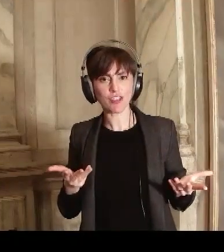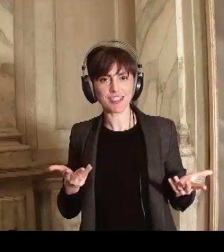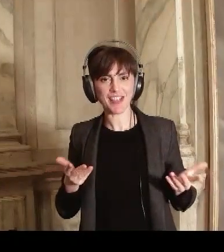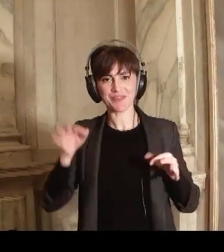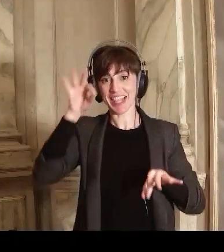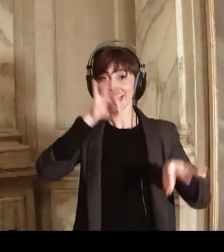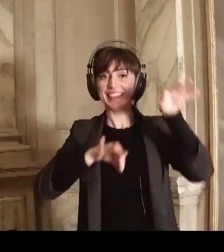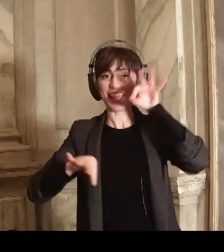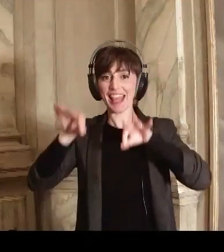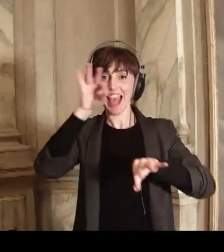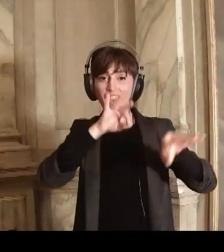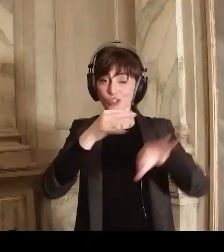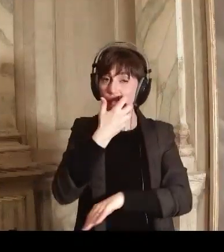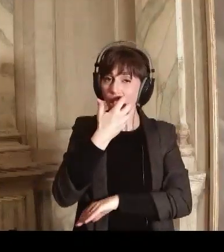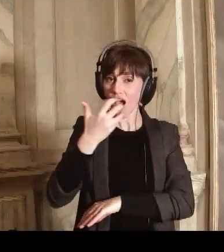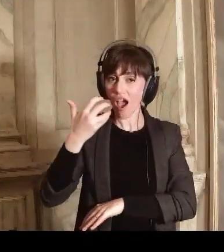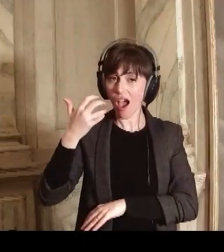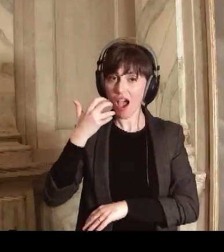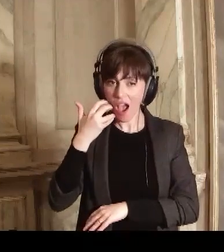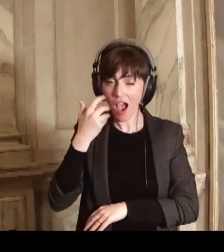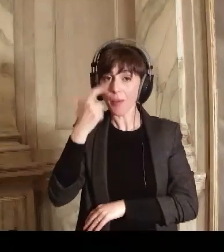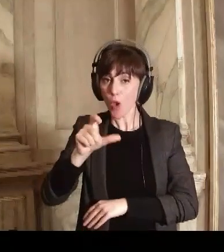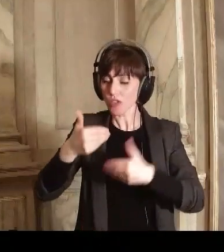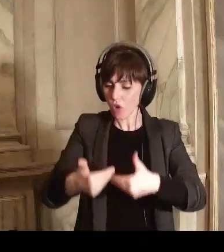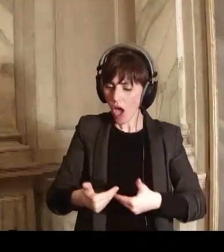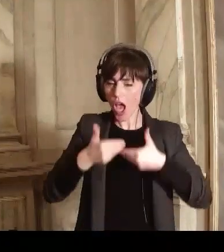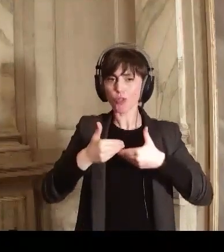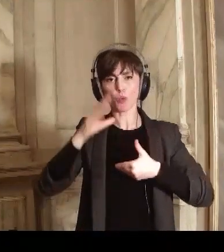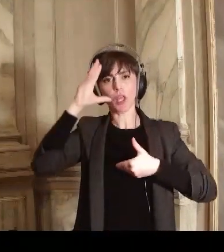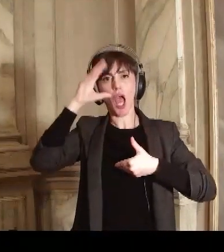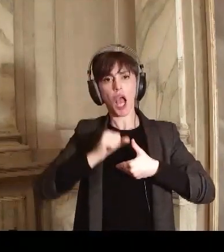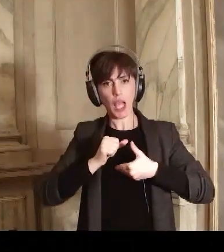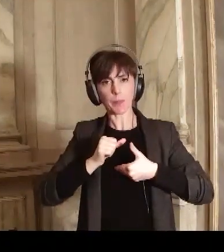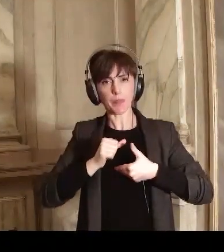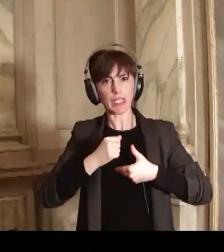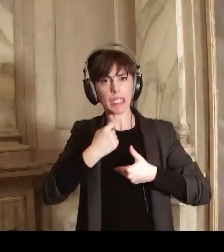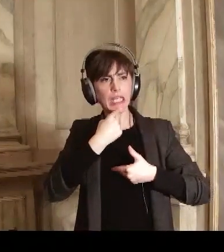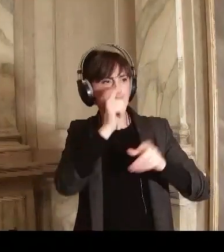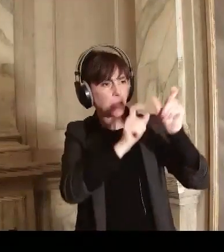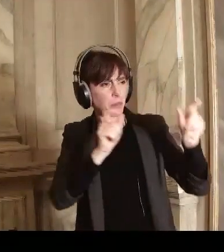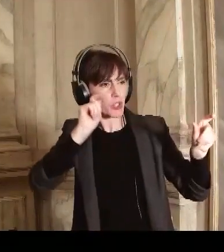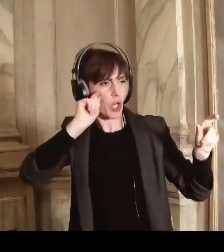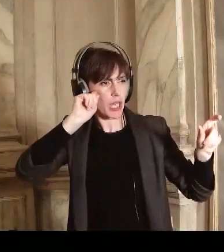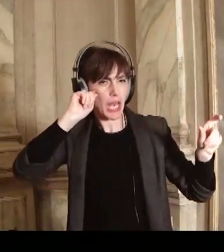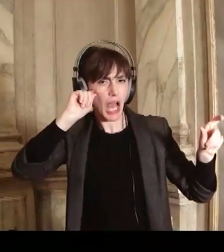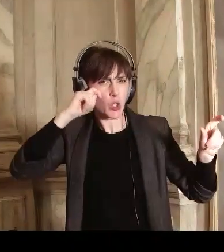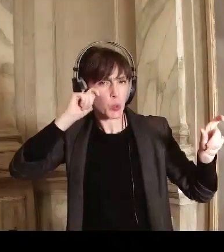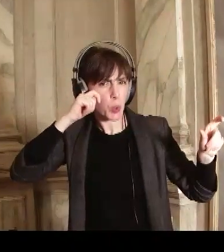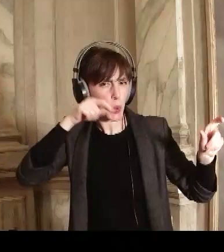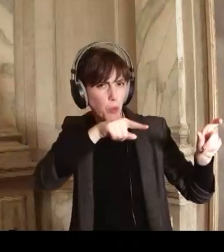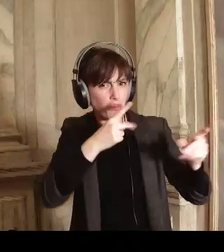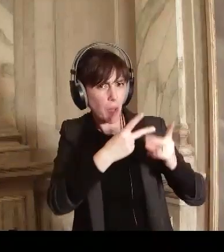che ci aiuta a smascherare i ciarlatani finti maghi che ci circondano con le loro pozioni precotte, tutte identiche